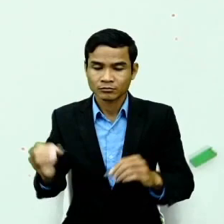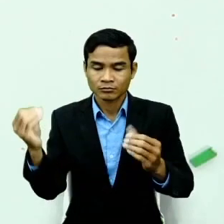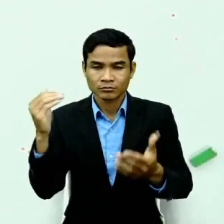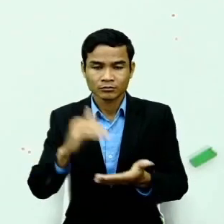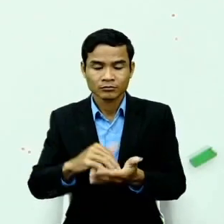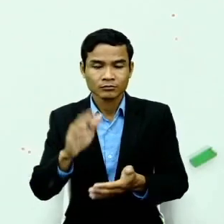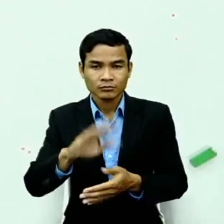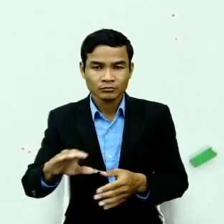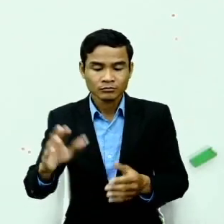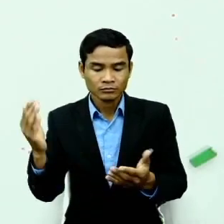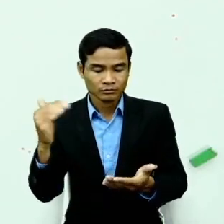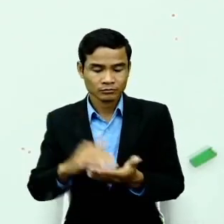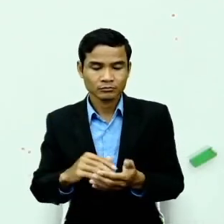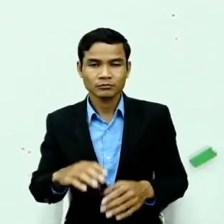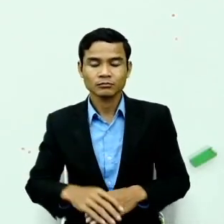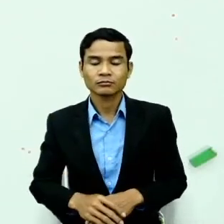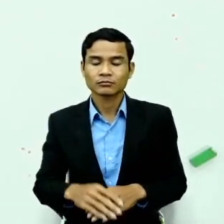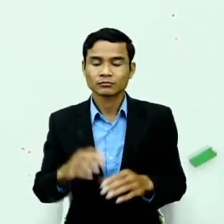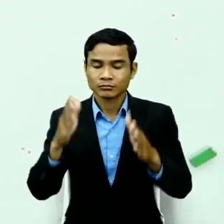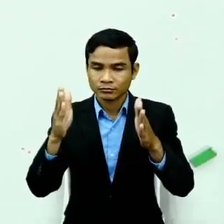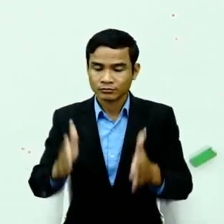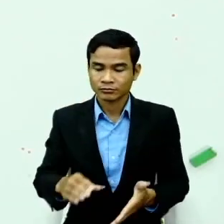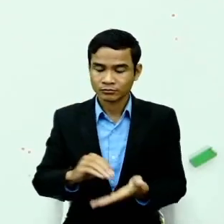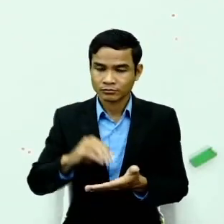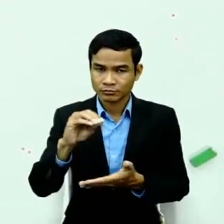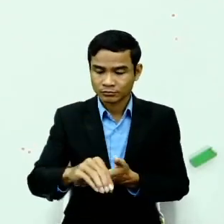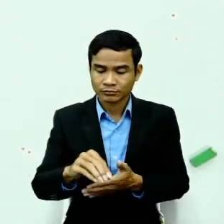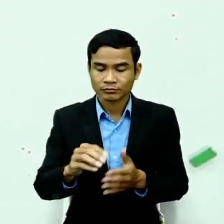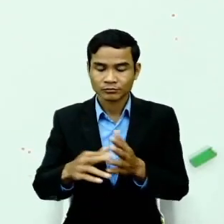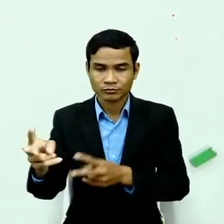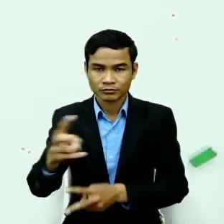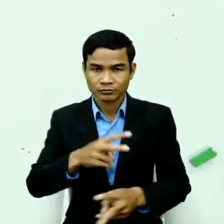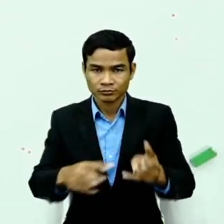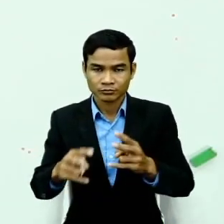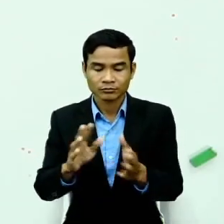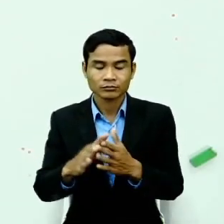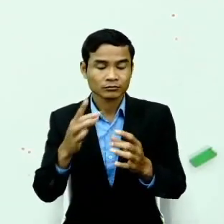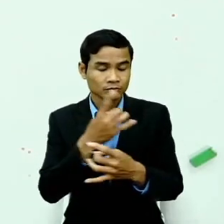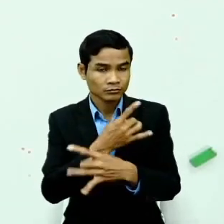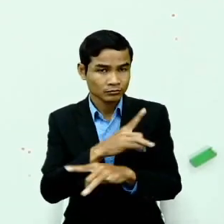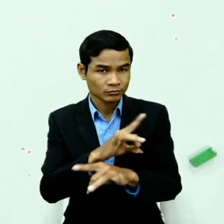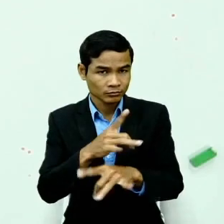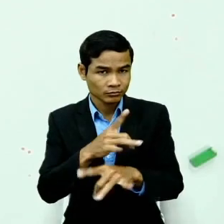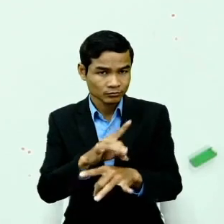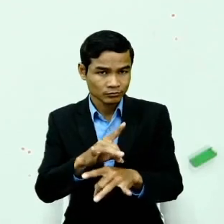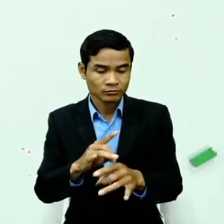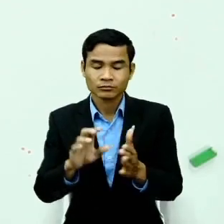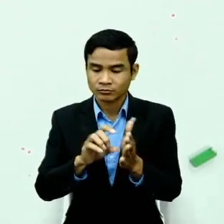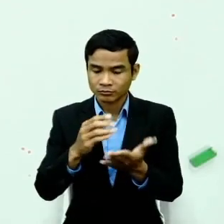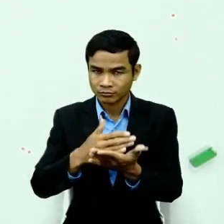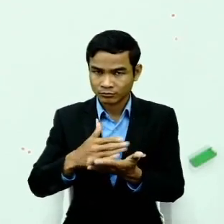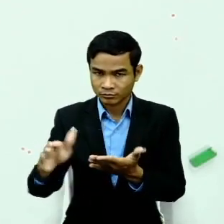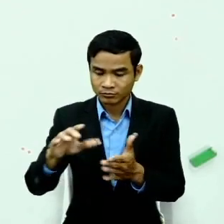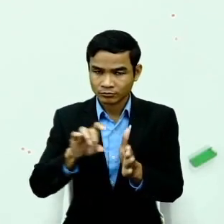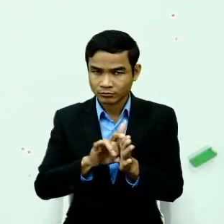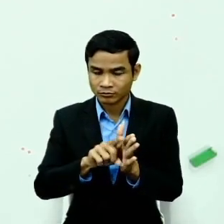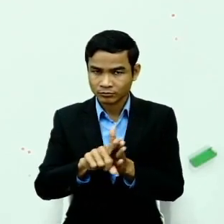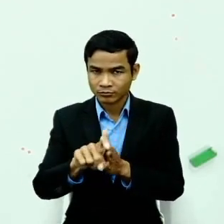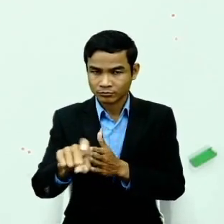con chà cạ sẽ có bánh thân nắm cầm chát đồng